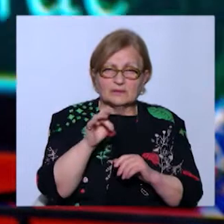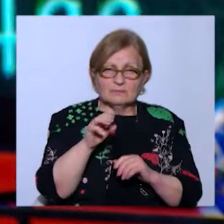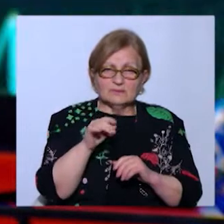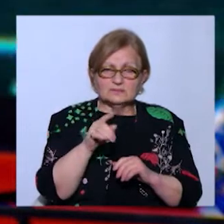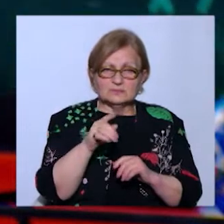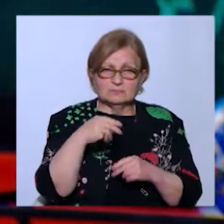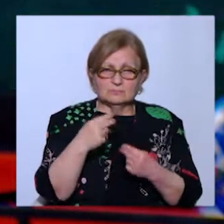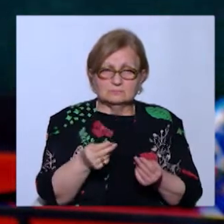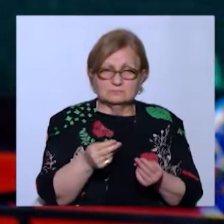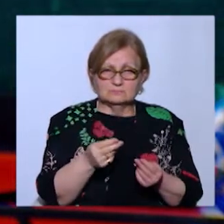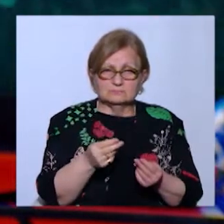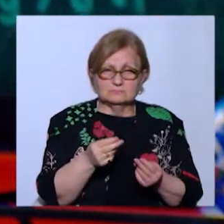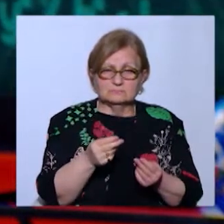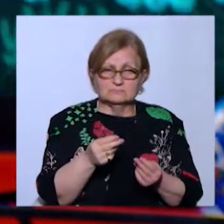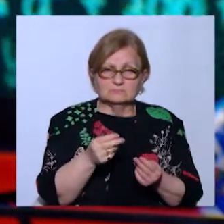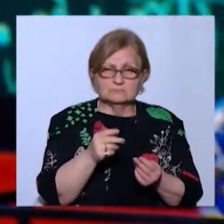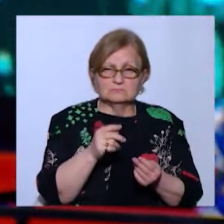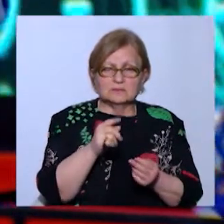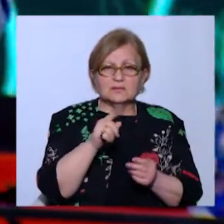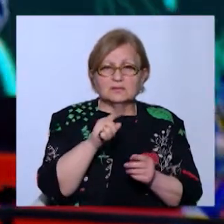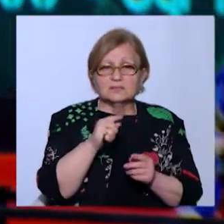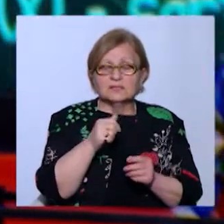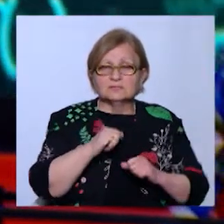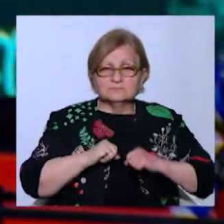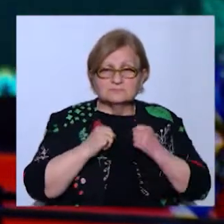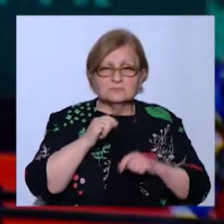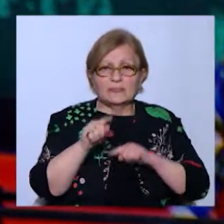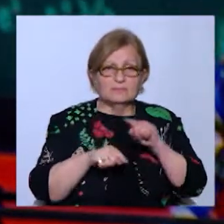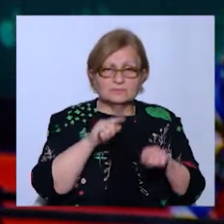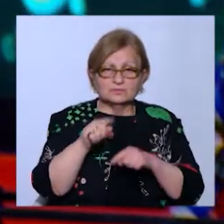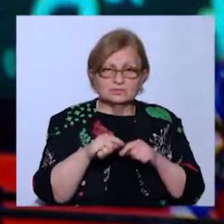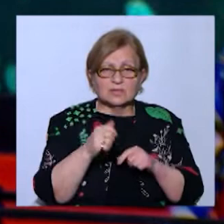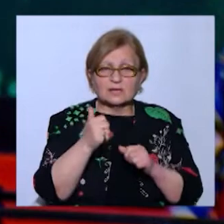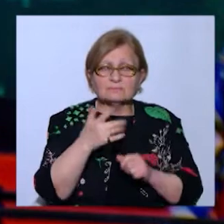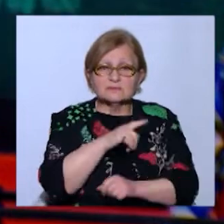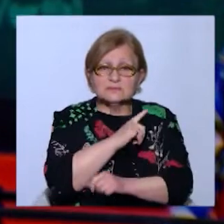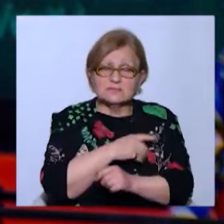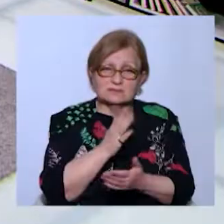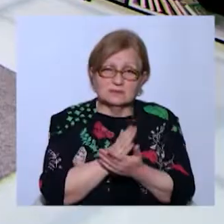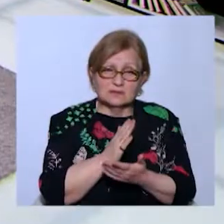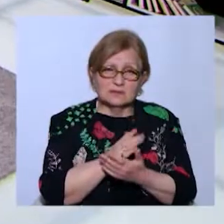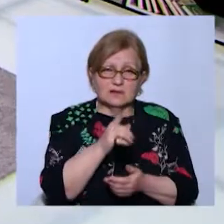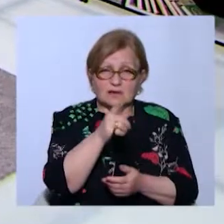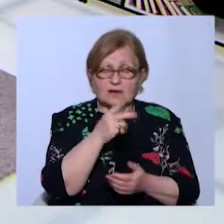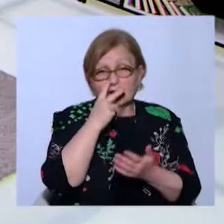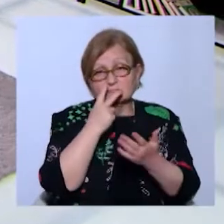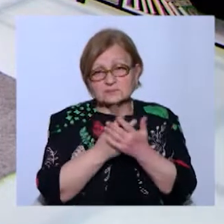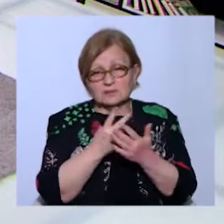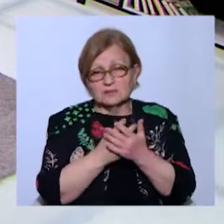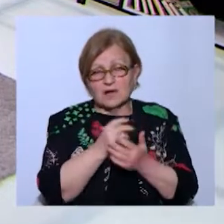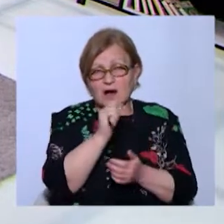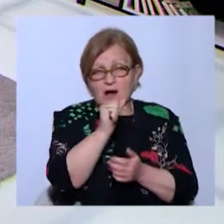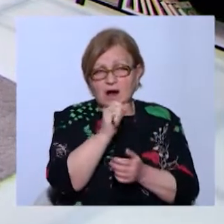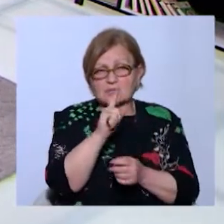საშუალებას მოგცემთ, გადადგით ხოლმე იმდენი ნაბიჯი, რამდენიც საშუალებაც იქნება. მაგალითად, ეხა აქ თუ წარმოვიდგენთ, რომ